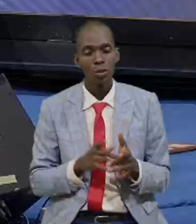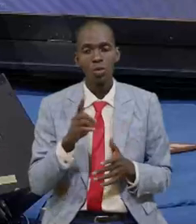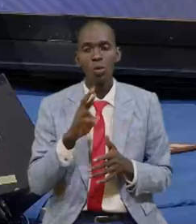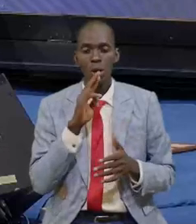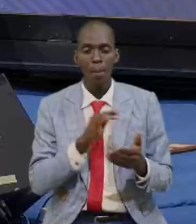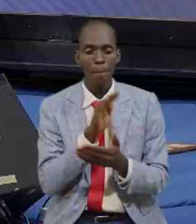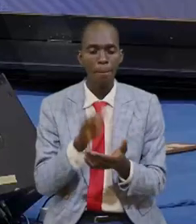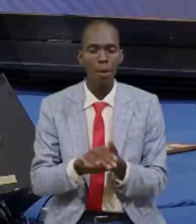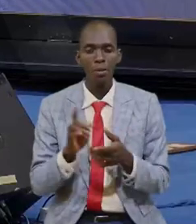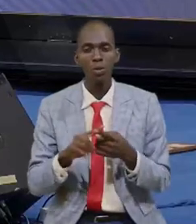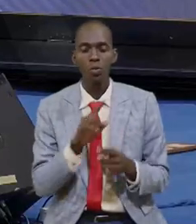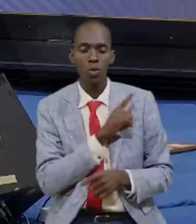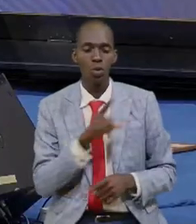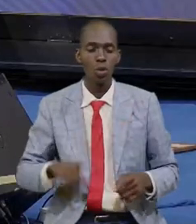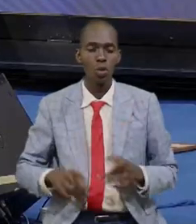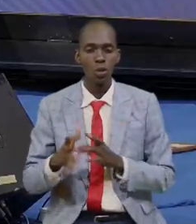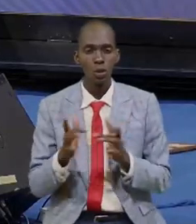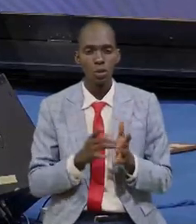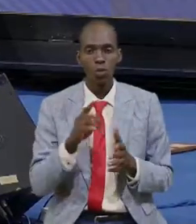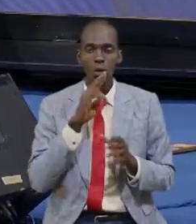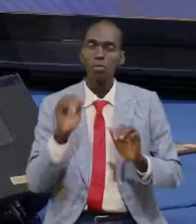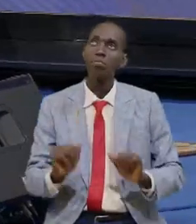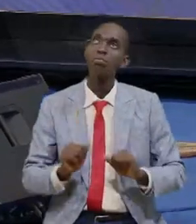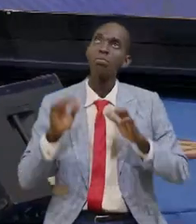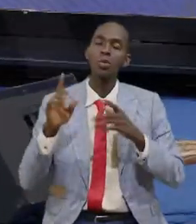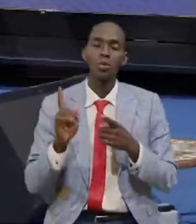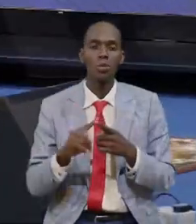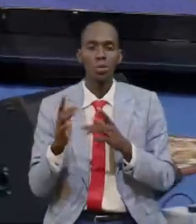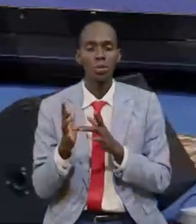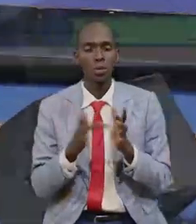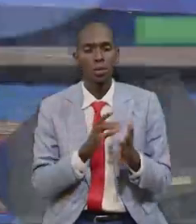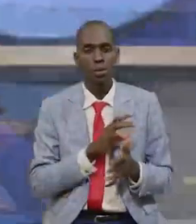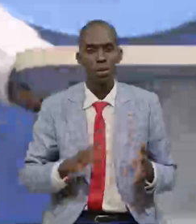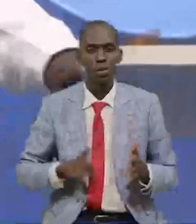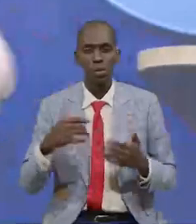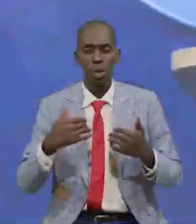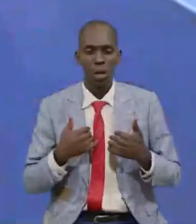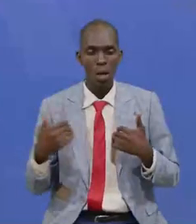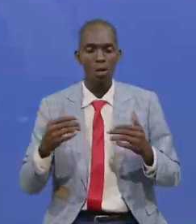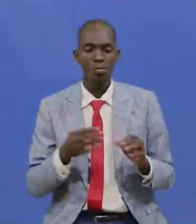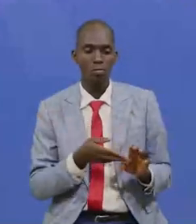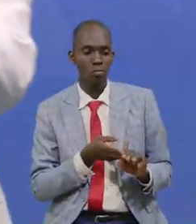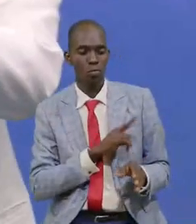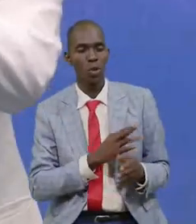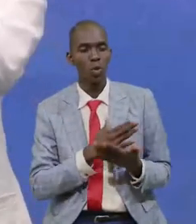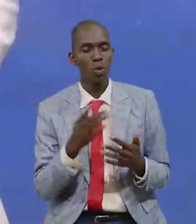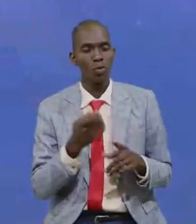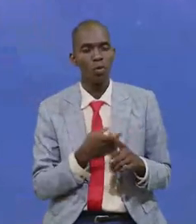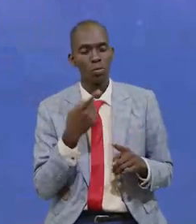sont mariés au Seigneur Jésus. Ils se sont consacrés au Seigneur Jésus. Ils ont